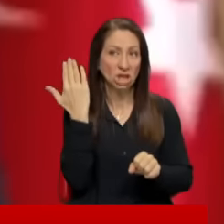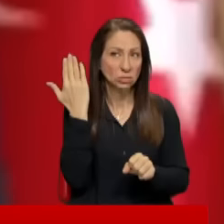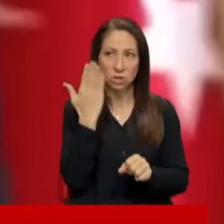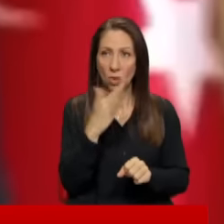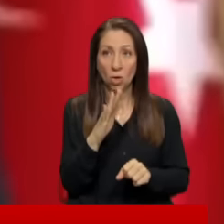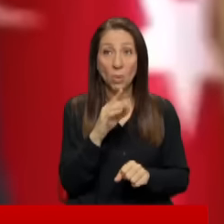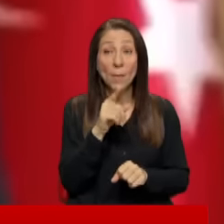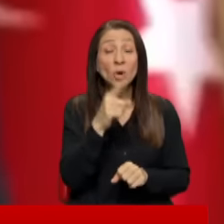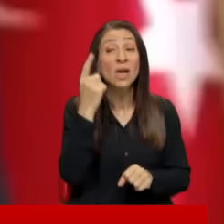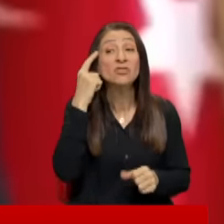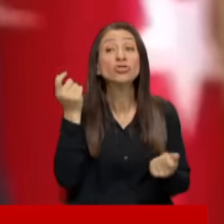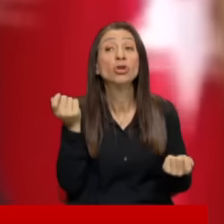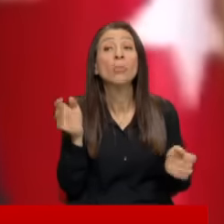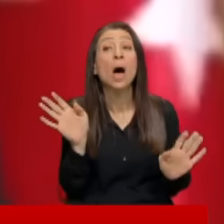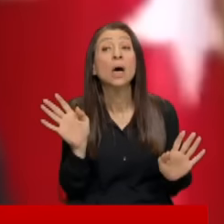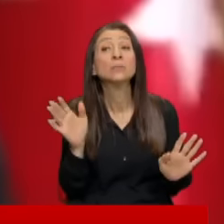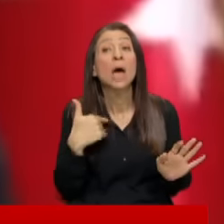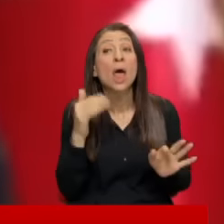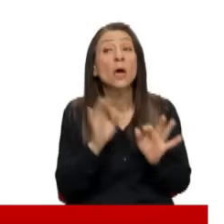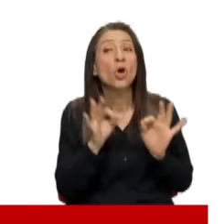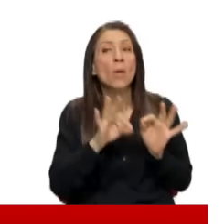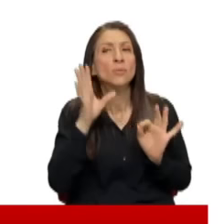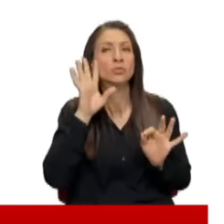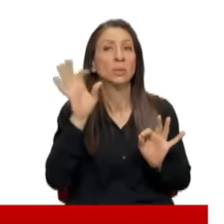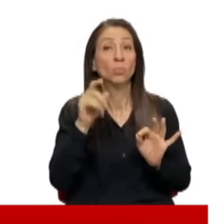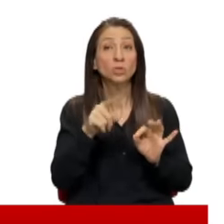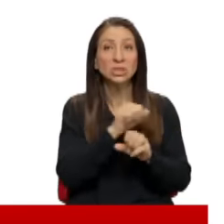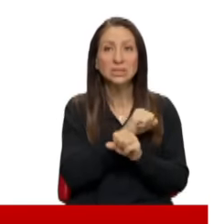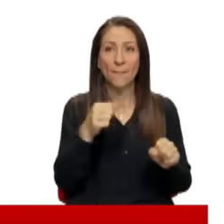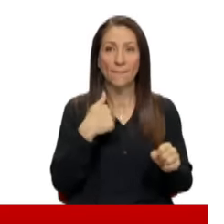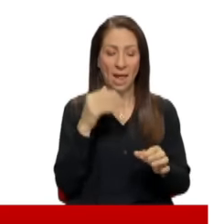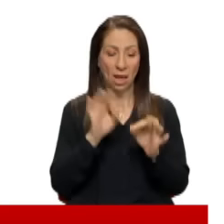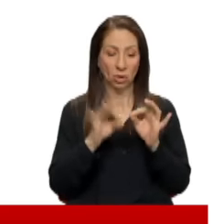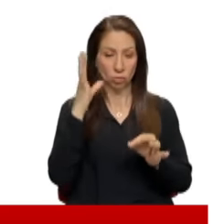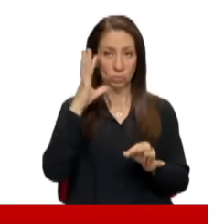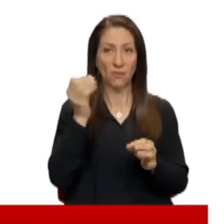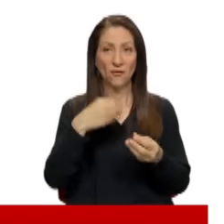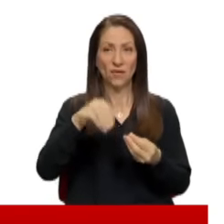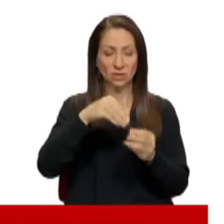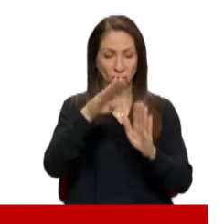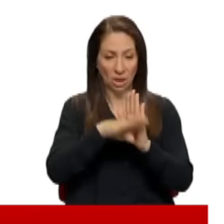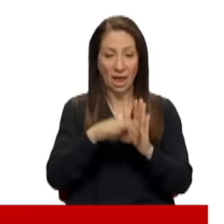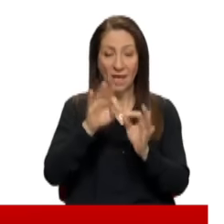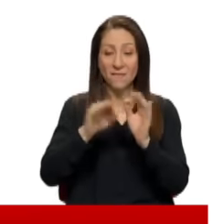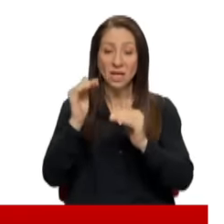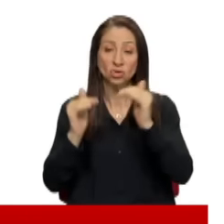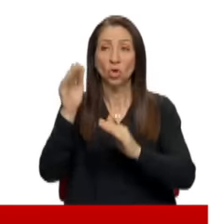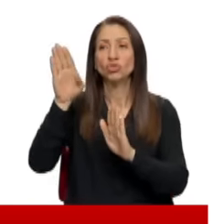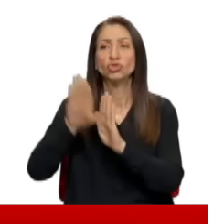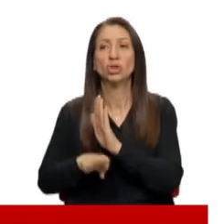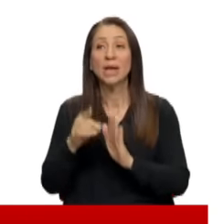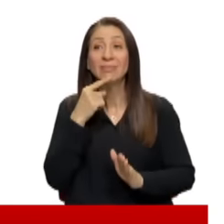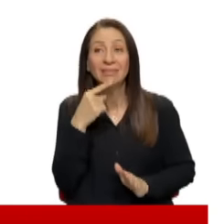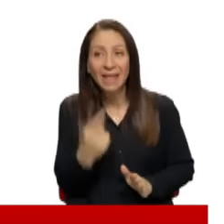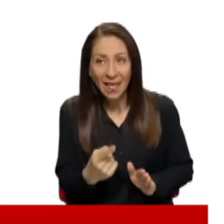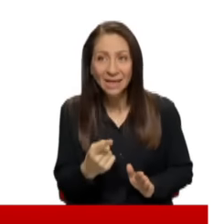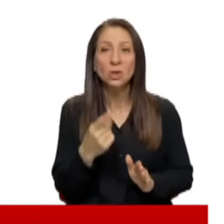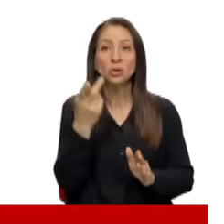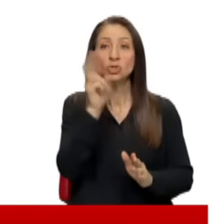yok. Ama bunların kafası basmaz. Ben ekonomistim. Bu zarar, ben ekonomistim, faiz düşerse enflasyon da düşer denerek